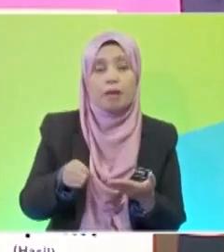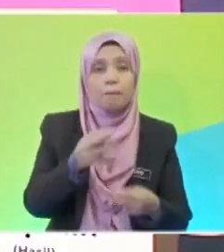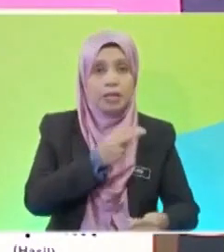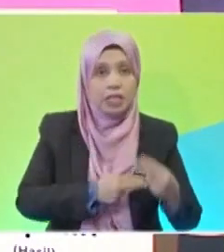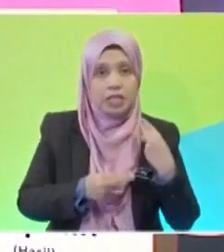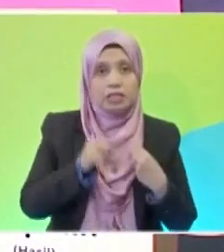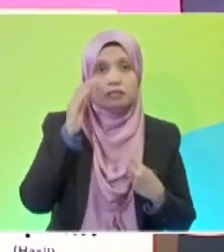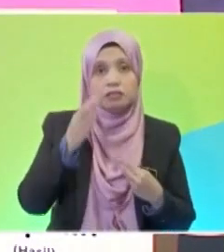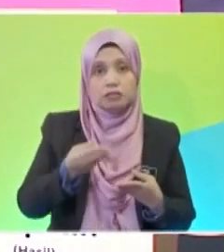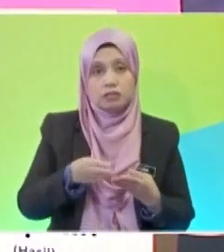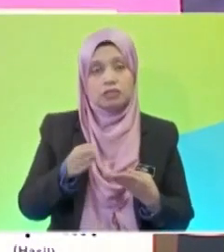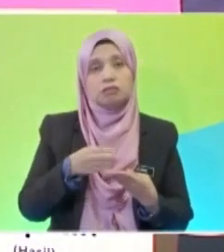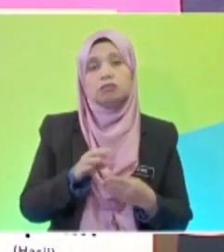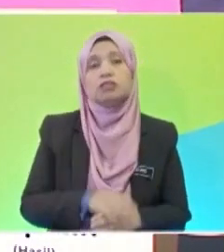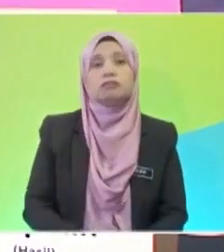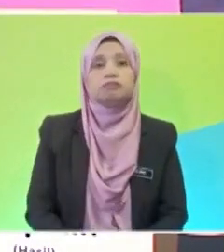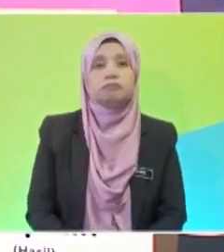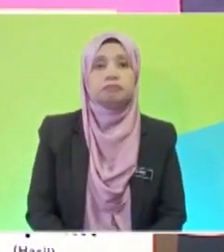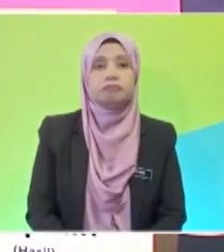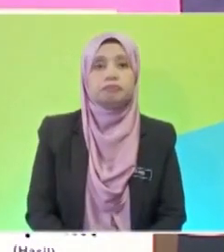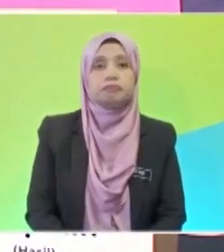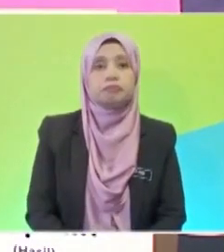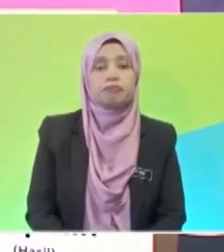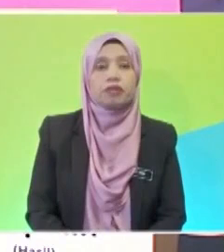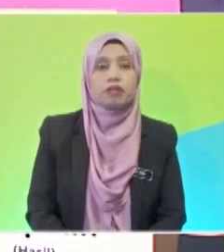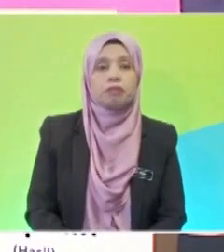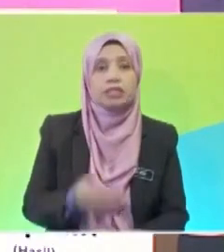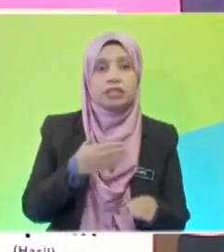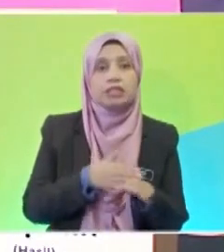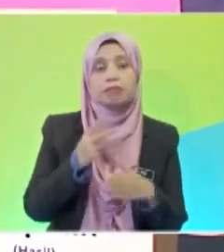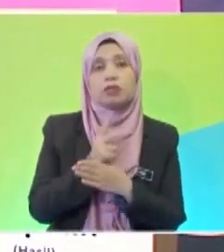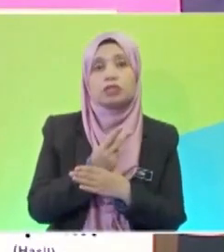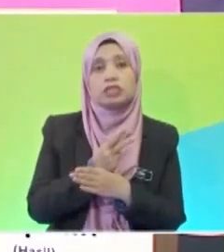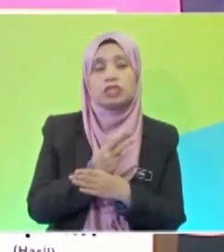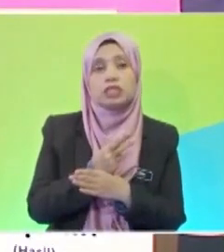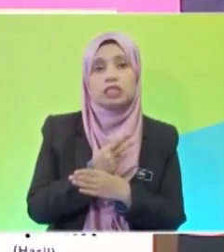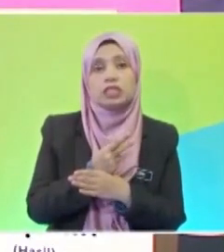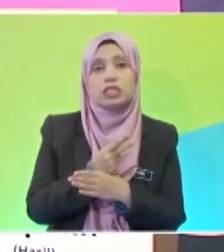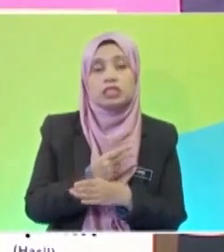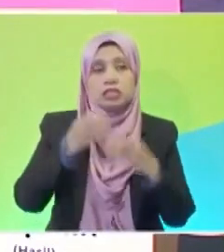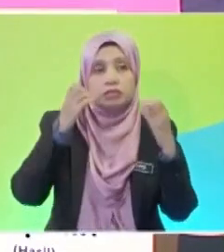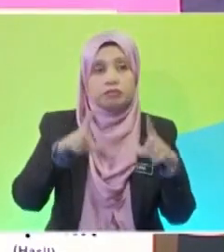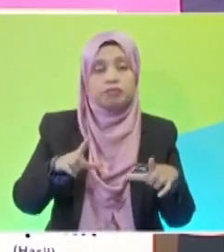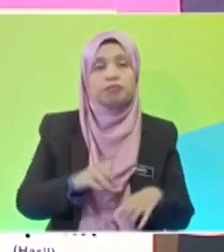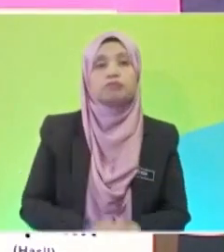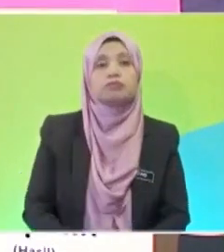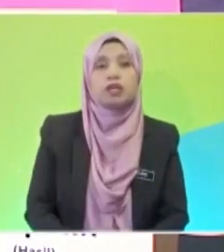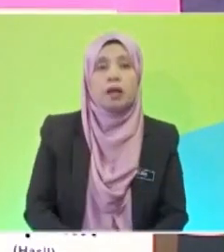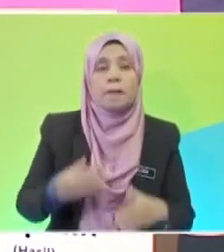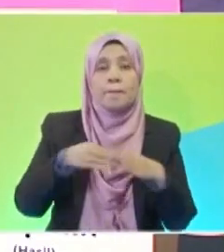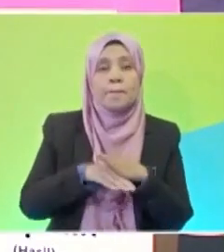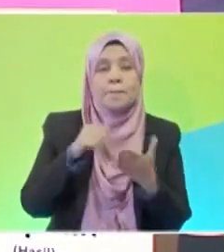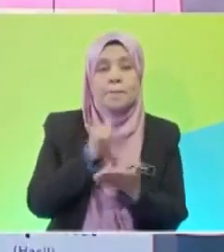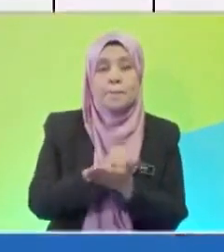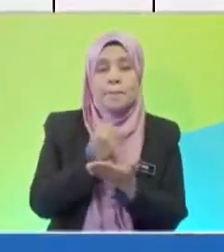bayar kepada perkongsian itu. Okey. Perniagaan akan bayar kepada perkongsi itu. Okey, cikgu letak di sini. Dalam akaun pengasingan